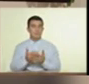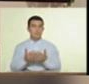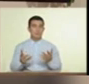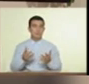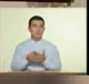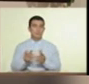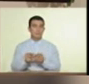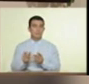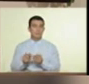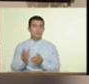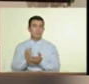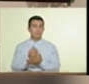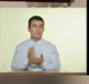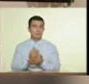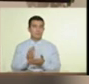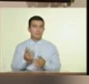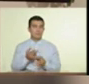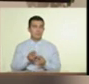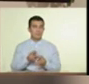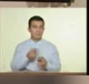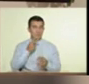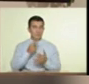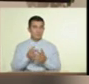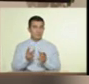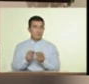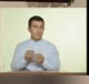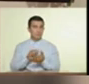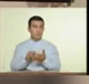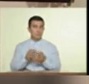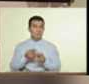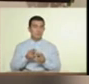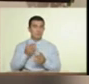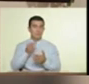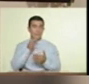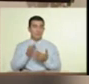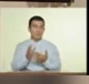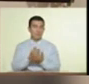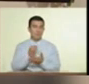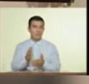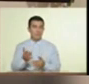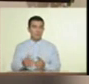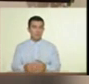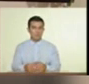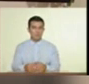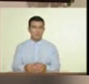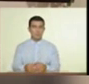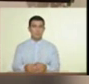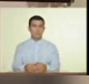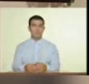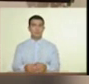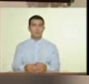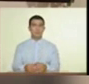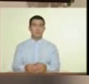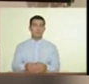foydalanasiz. Keyin esa noma'lum ko'paytuvchini topishdan foydalanib, bu tenglamani yechishingiz kerak bo'ladi. Xo'sh,